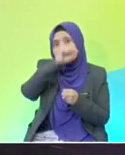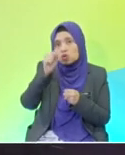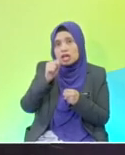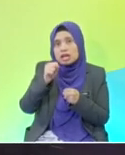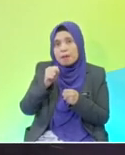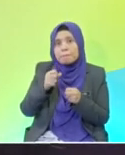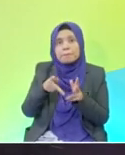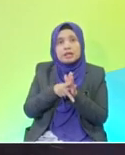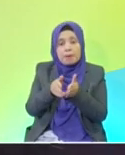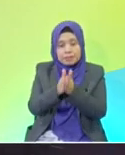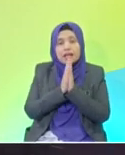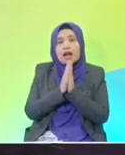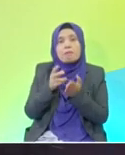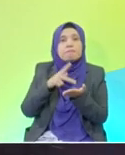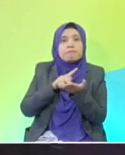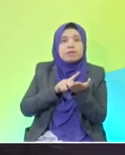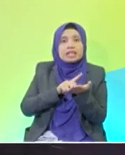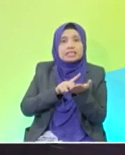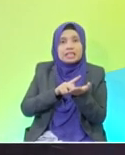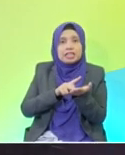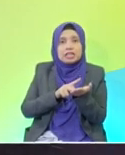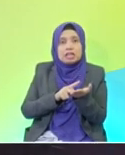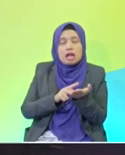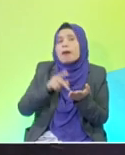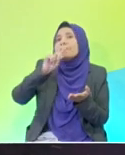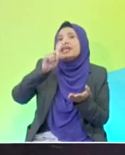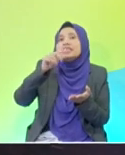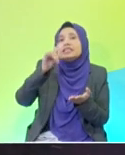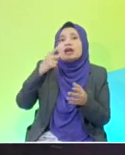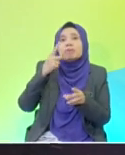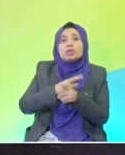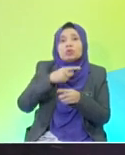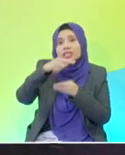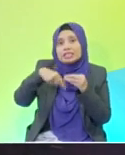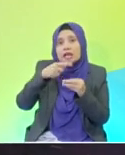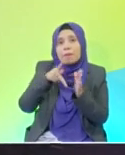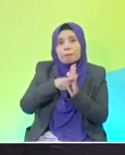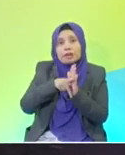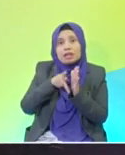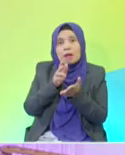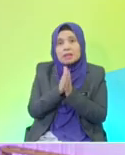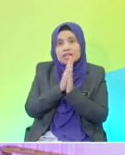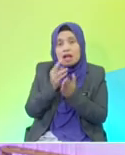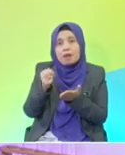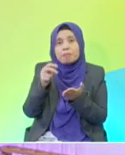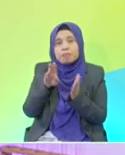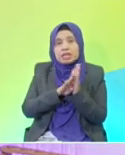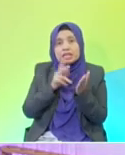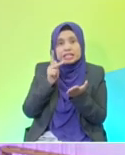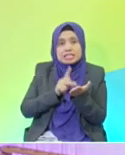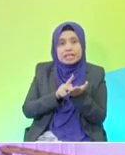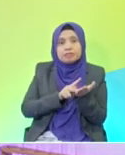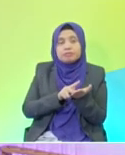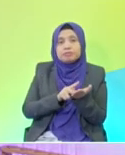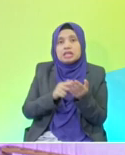berkesan pernyataan yang manakah betul tentang permintaan berkesan yang kedua bagi tahu oke